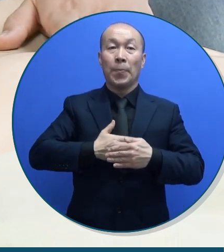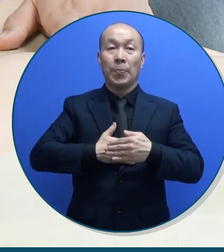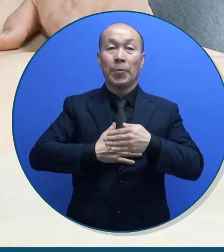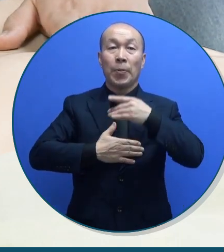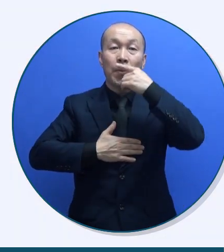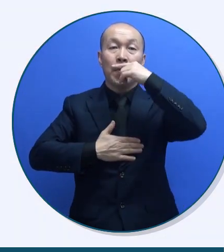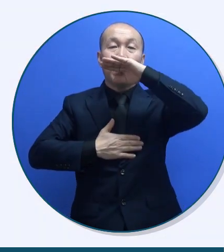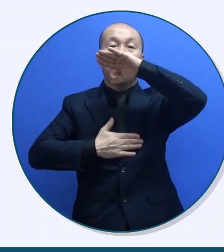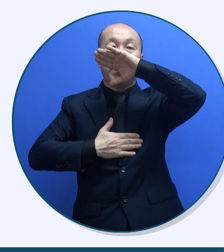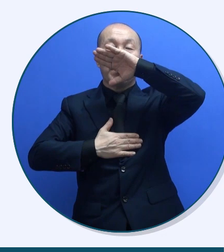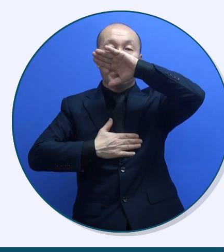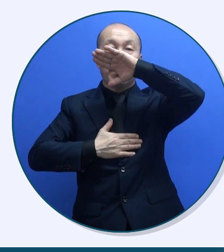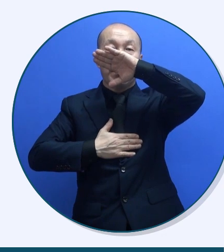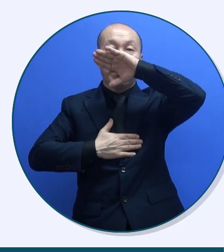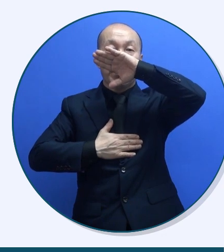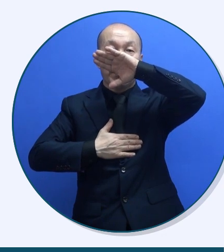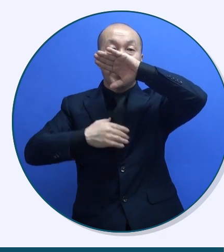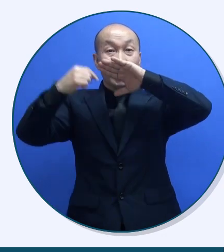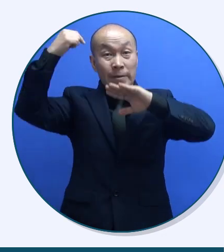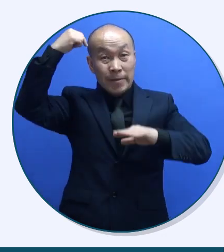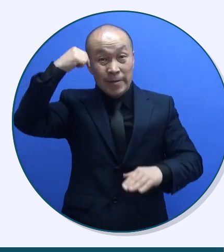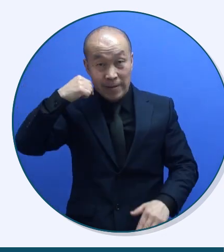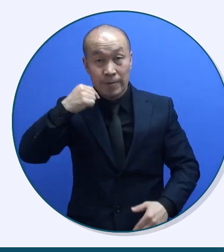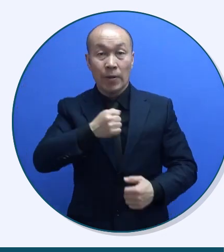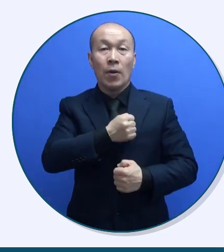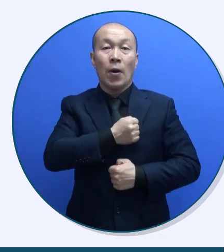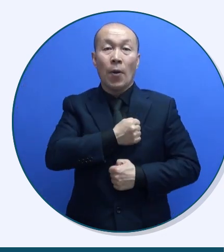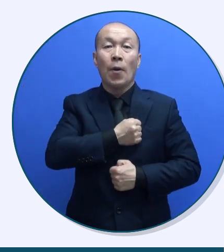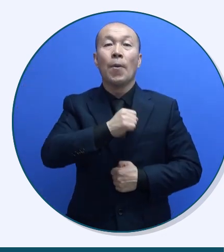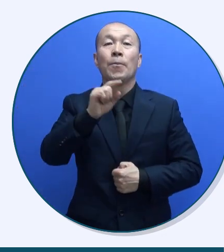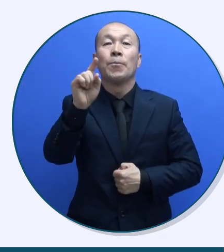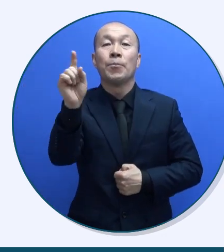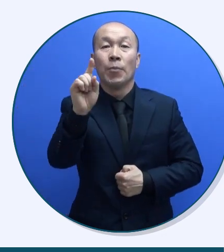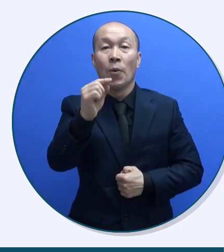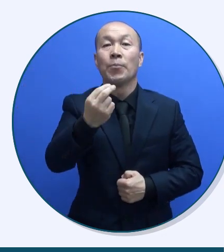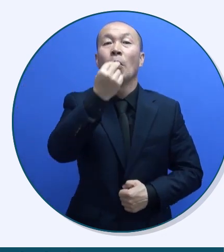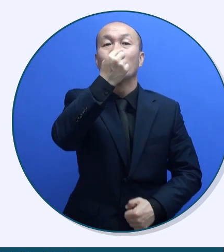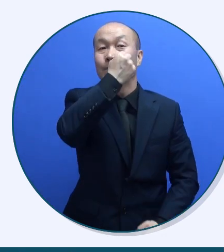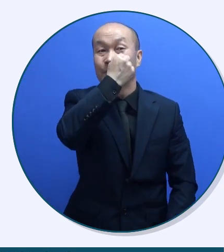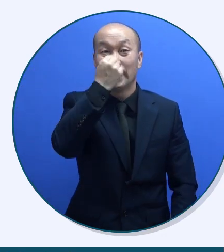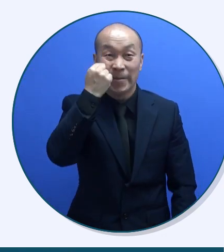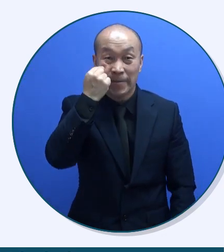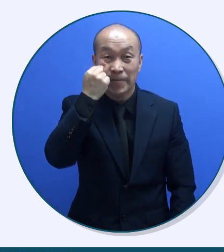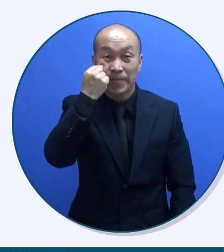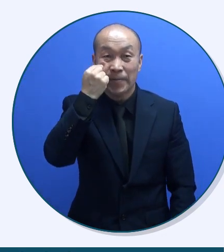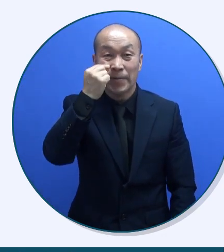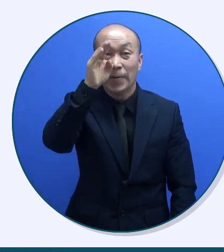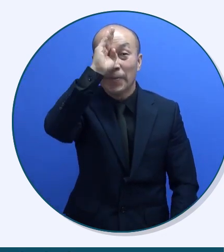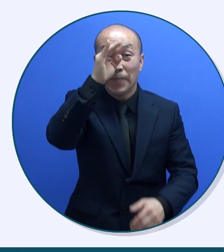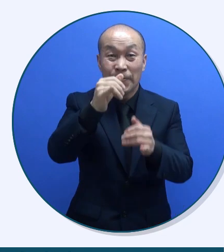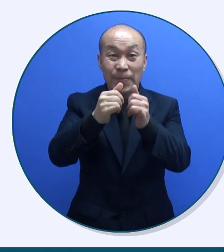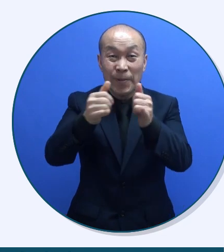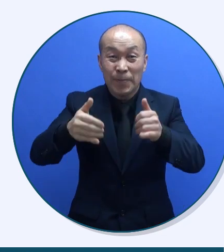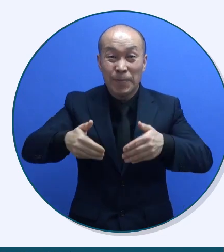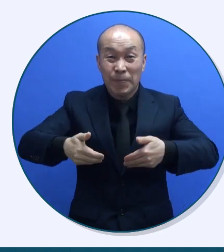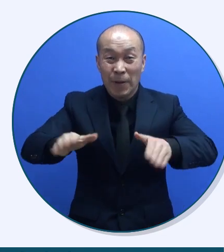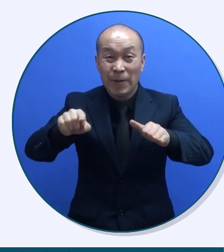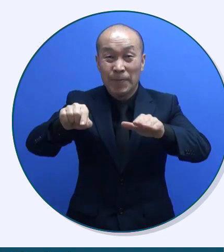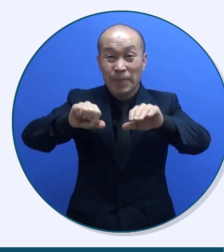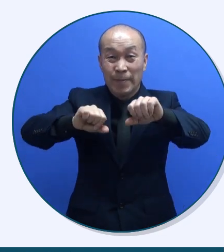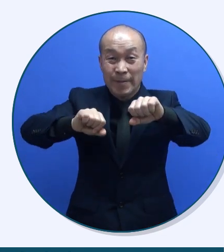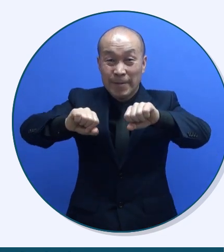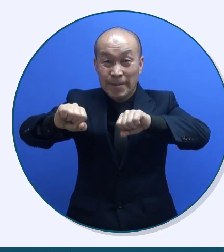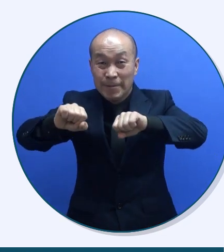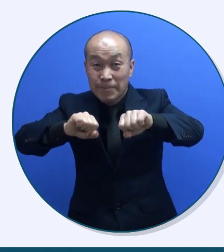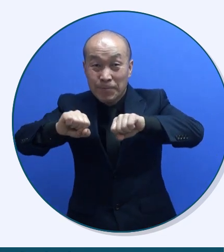있습니다. 이때 주의해야 할 점은 호흡을 확인하는 전후에 환자를 불필요하게 움직이는 것을 최소화해야